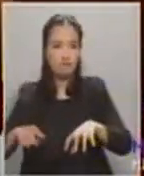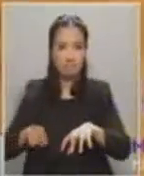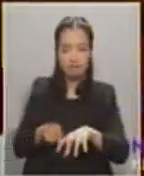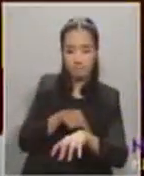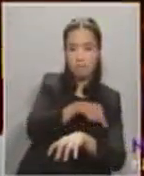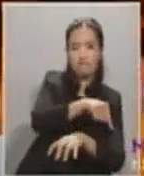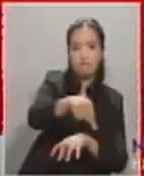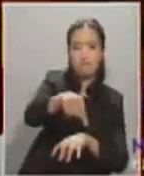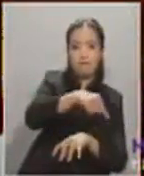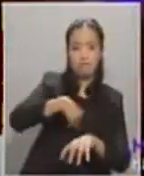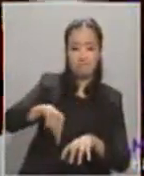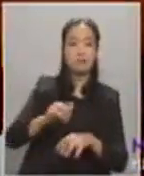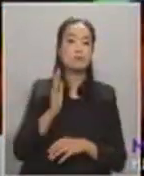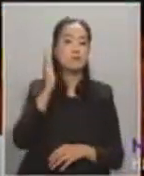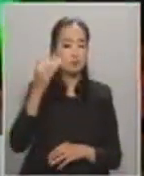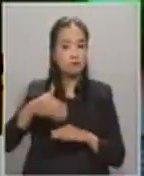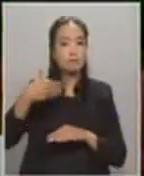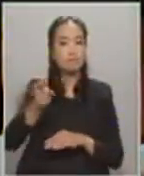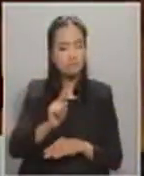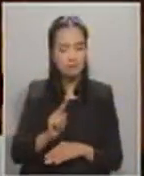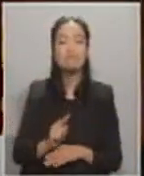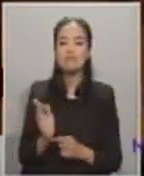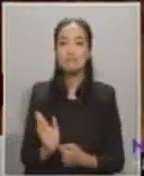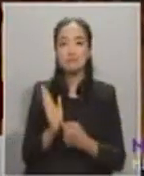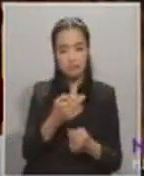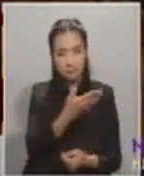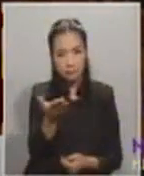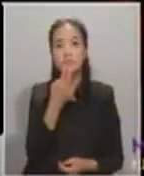ที่มีความคืบหน้าเราจะนำเสนอให้คุณผู้ชมได้ติดตามทันทีนะครับรับชมกันได้นอก